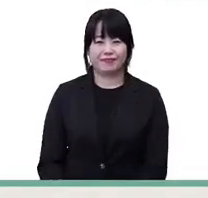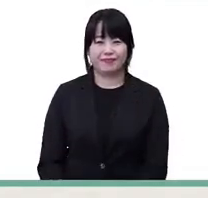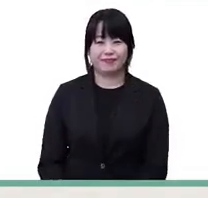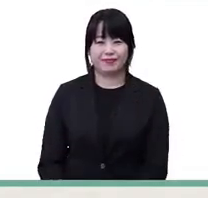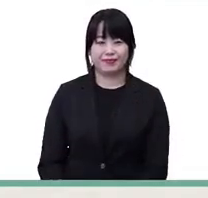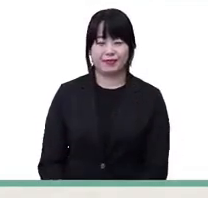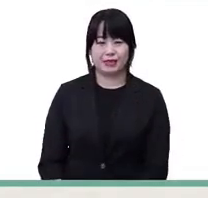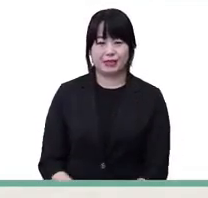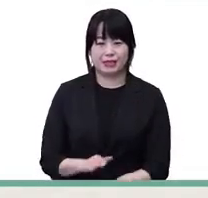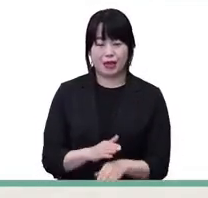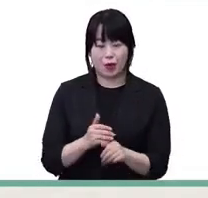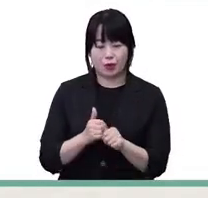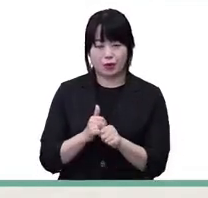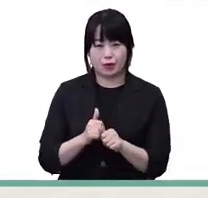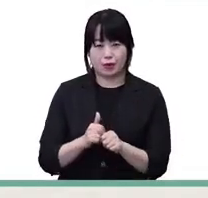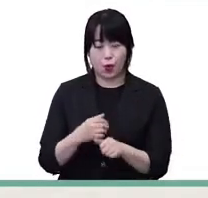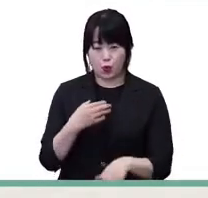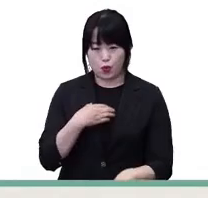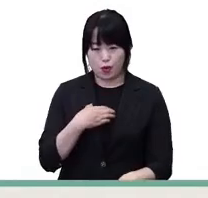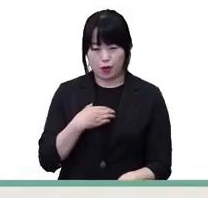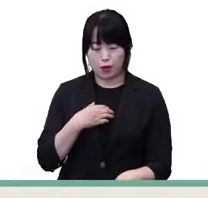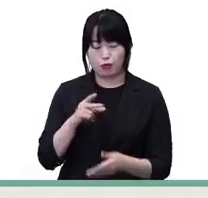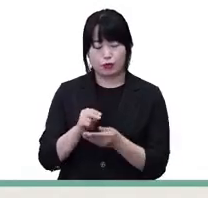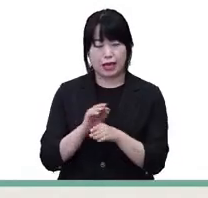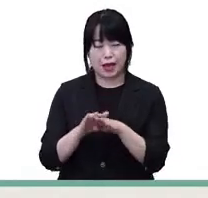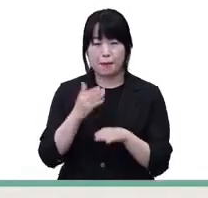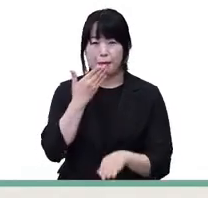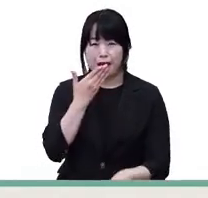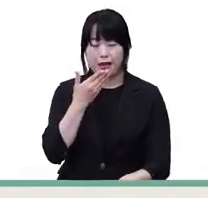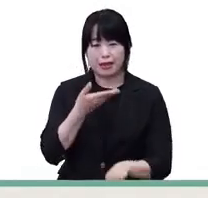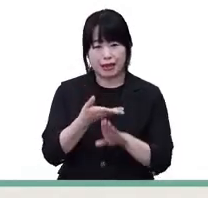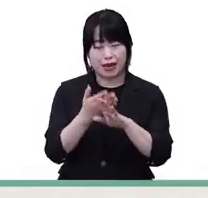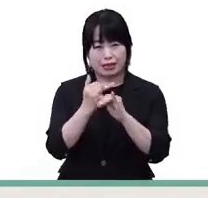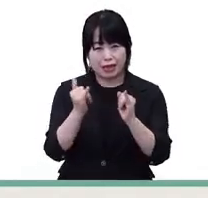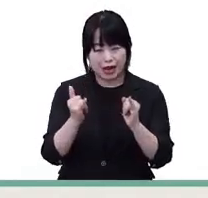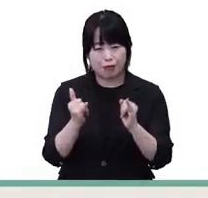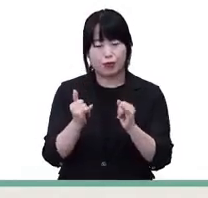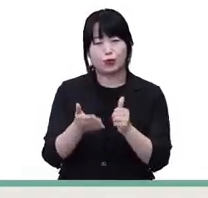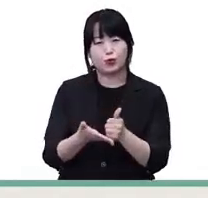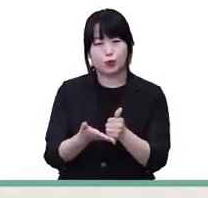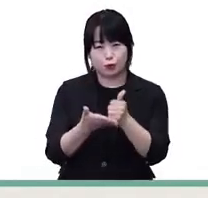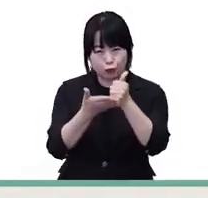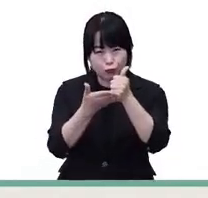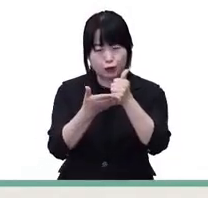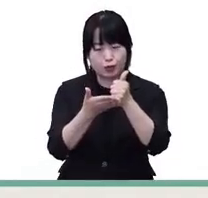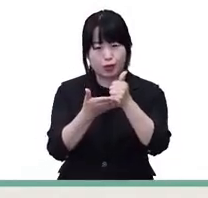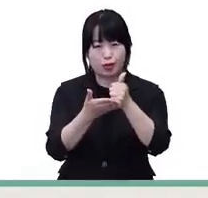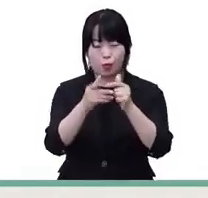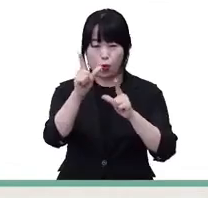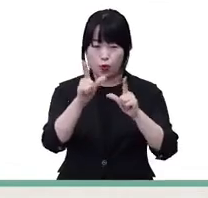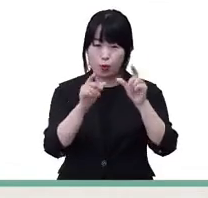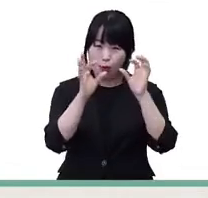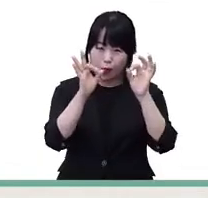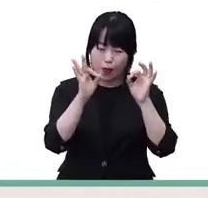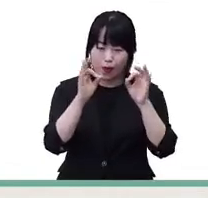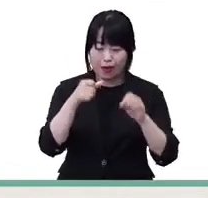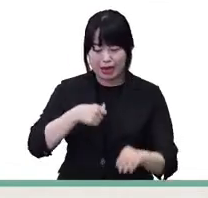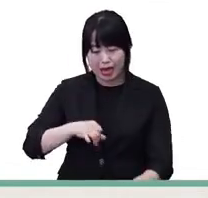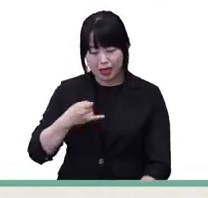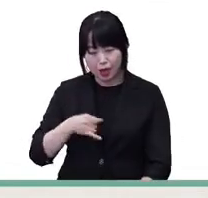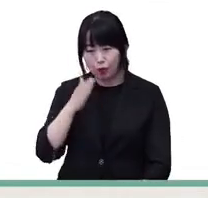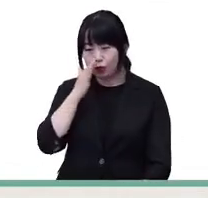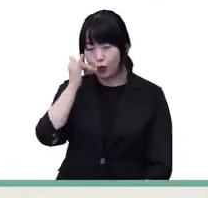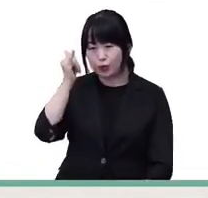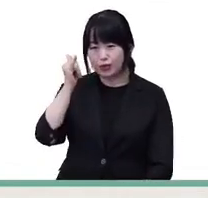잘 넘길 수 있는 것 같습니다. 타인을 존중하는 것도 아이에게 너는 부모님을 존중해야